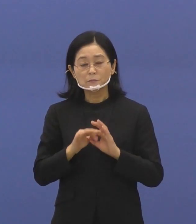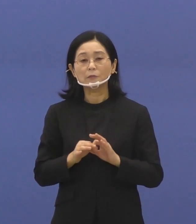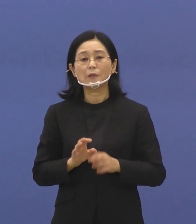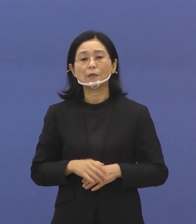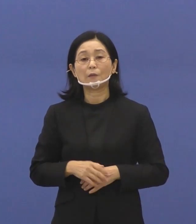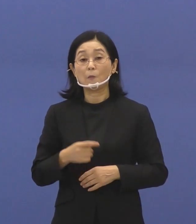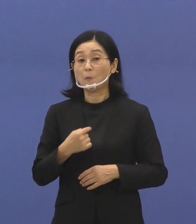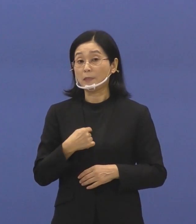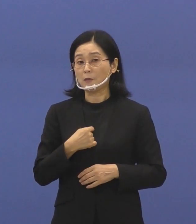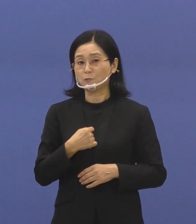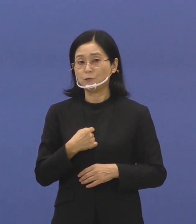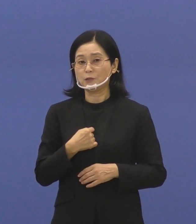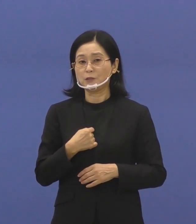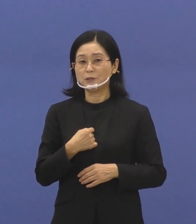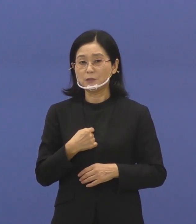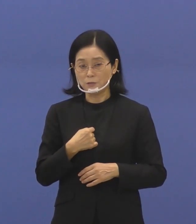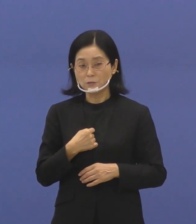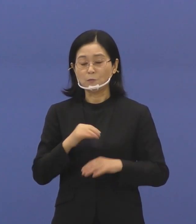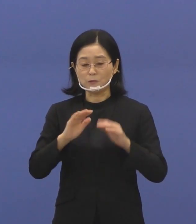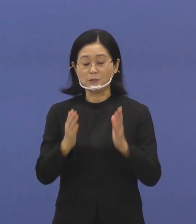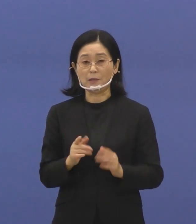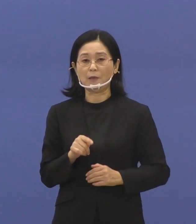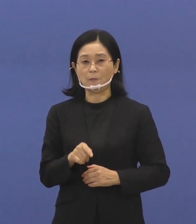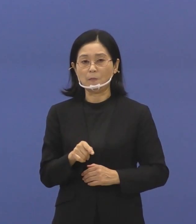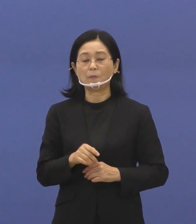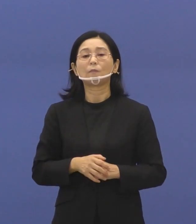そういう私ですので、